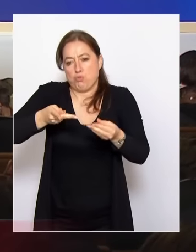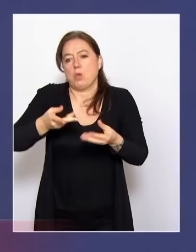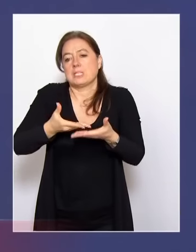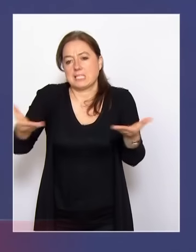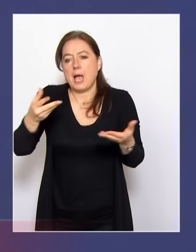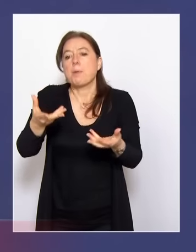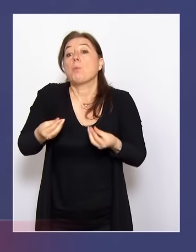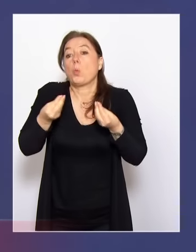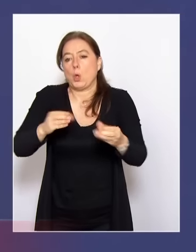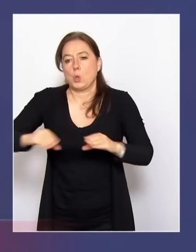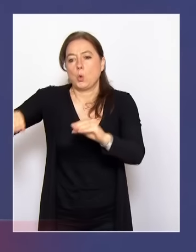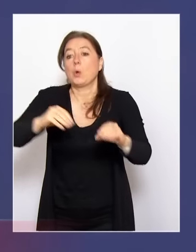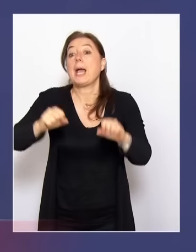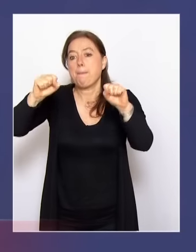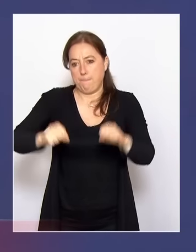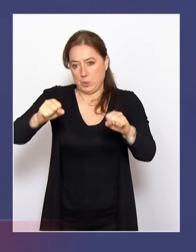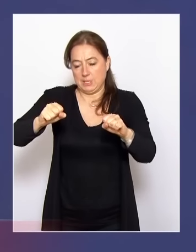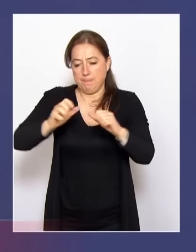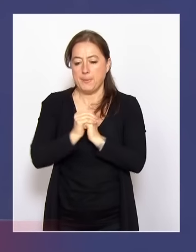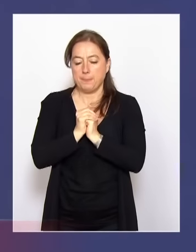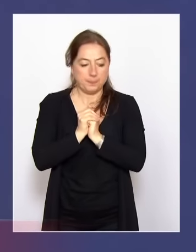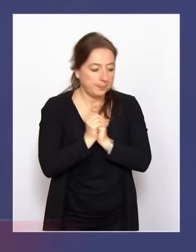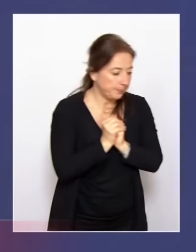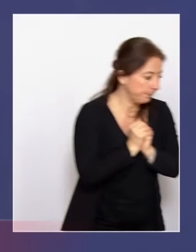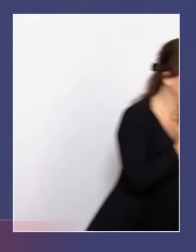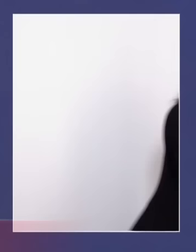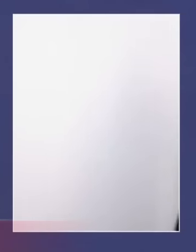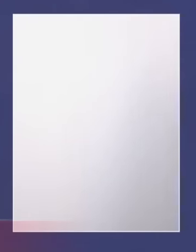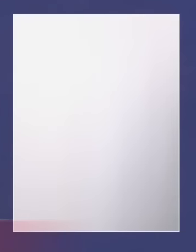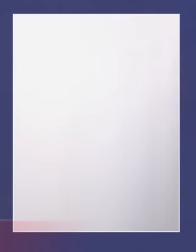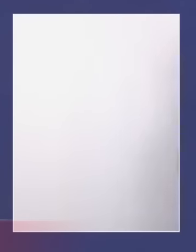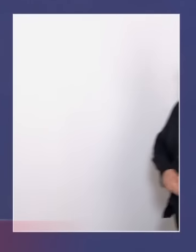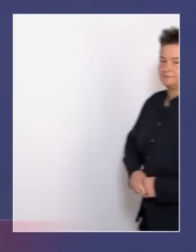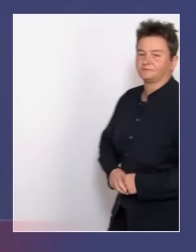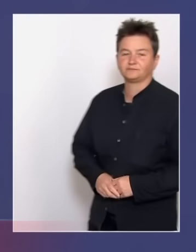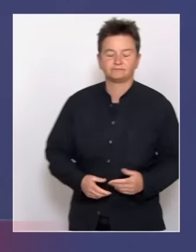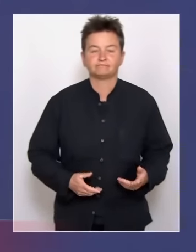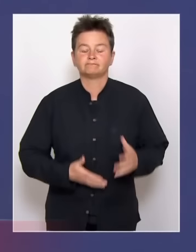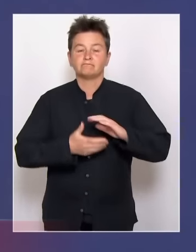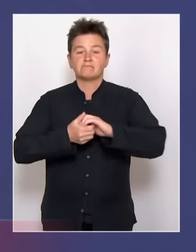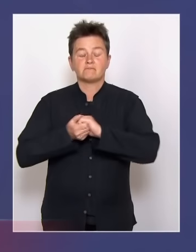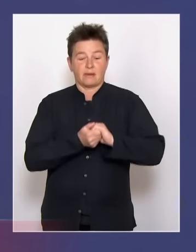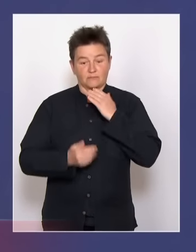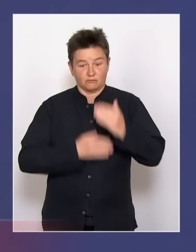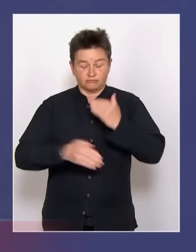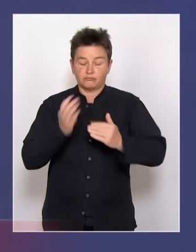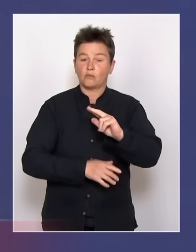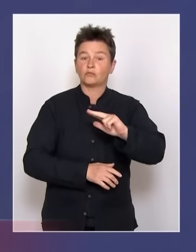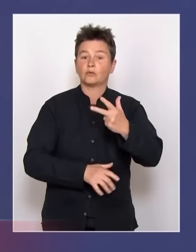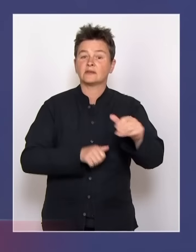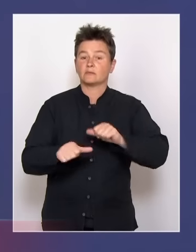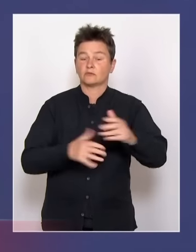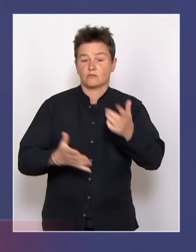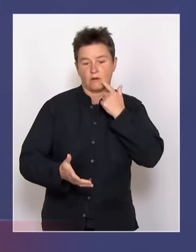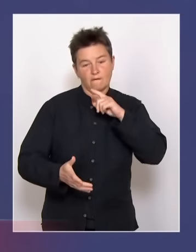de mieux accompagner nos acteurs économiques. La troisième condition de ce pacte de prospérité, c'est d'accélérer sur la politique